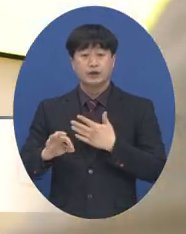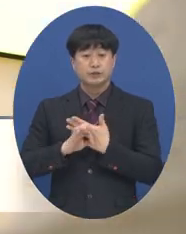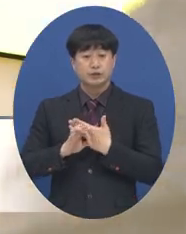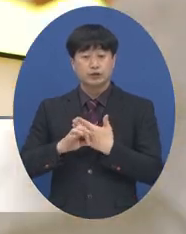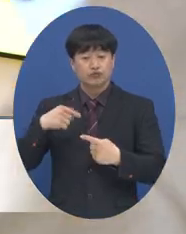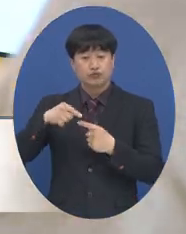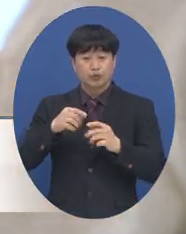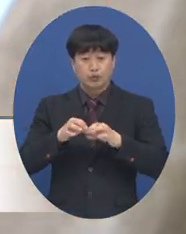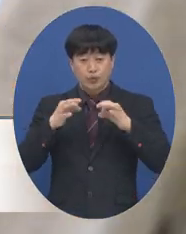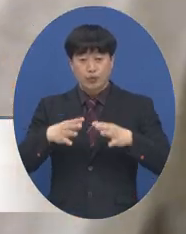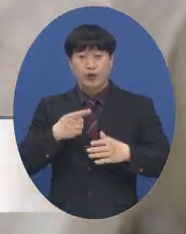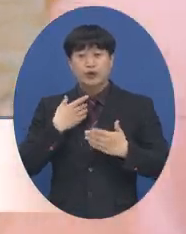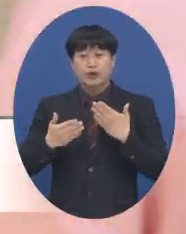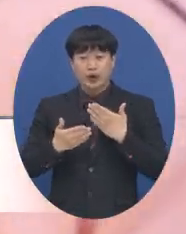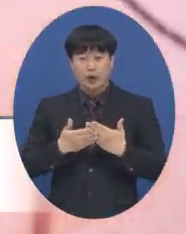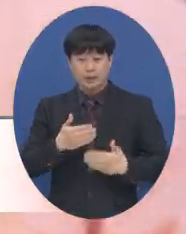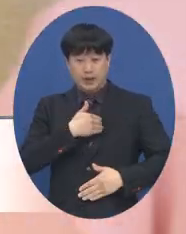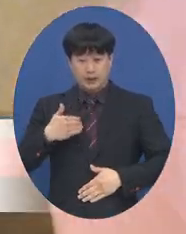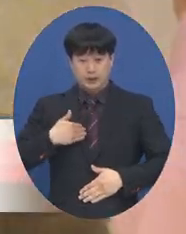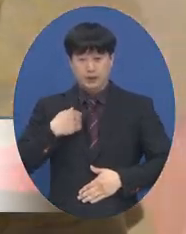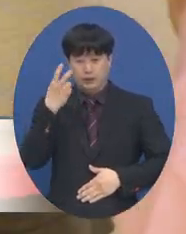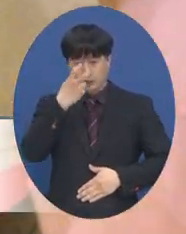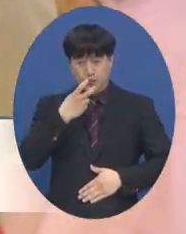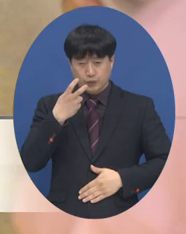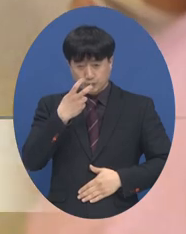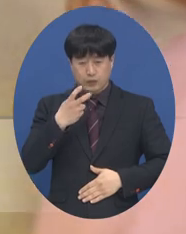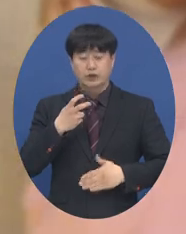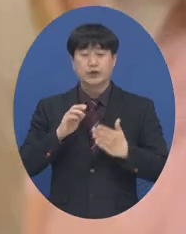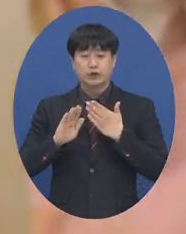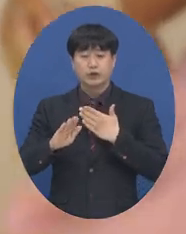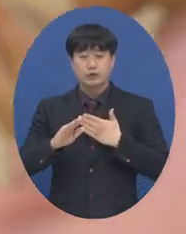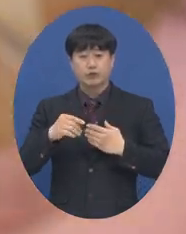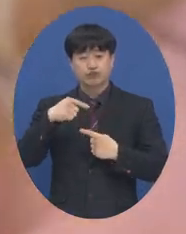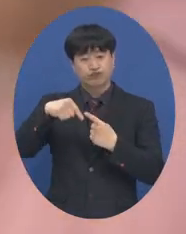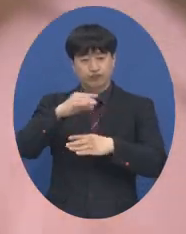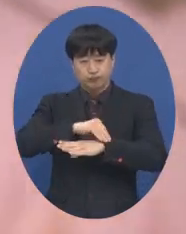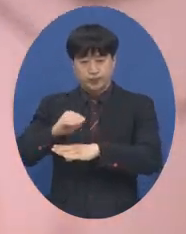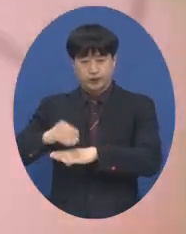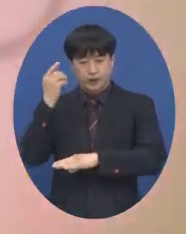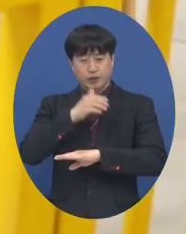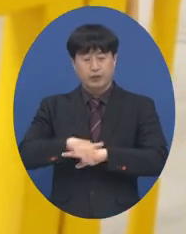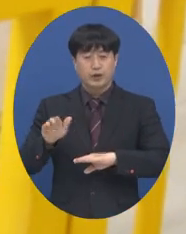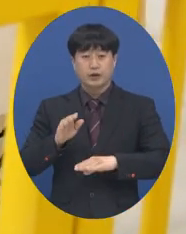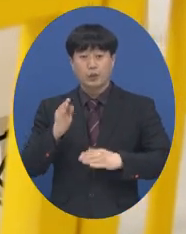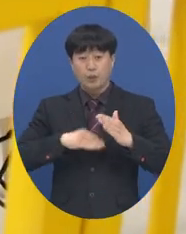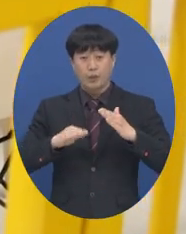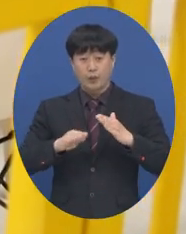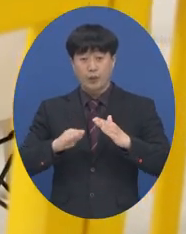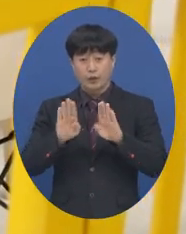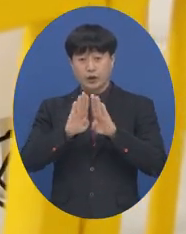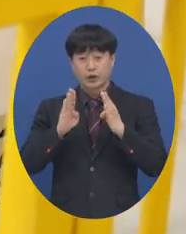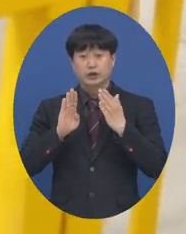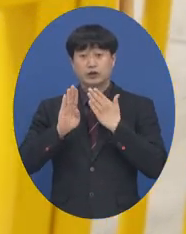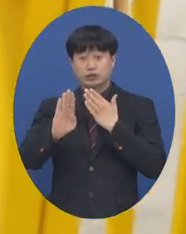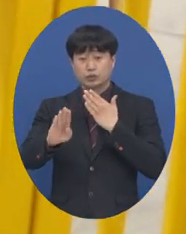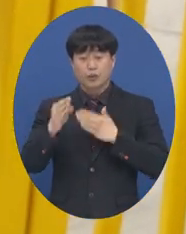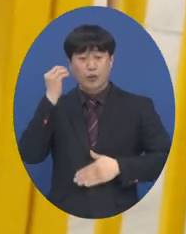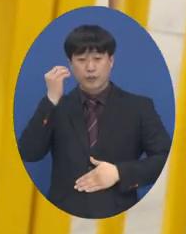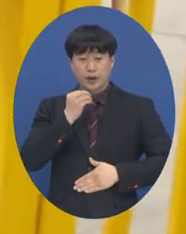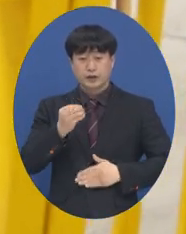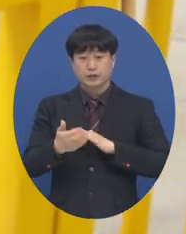기간 동안 체험객 만족도 설문조사를 실시해 앞으로 운영에 적극 반영할 예정이며, 정식 개관 후엔 홈페이지에서